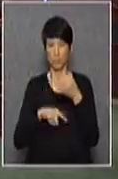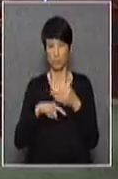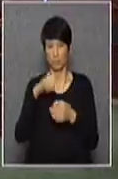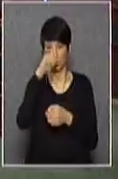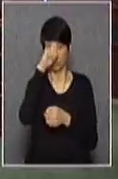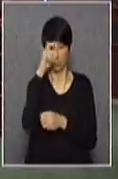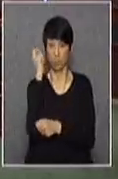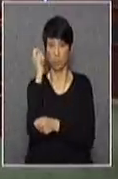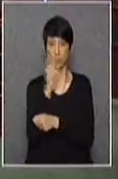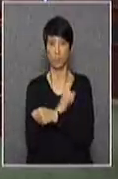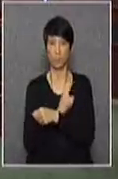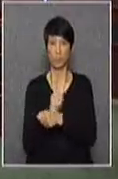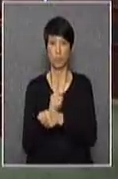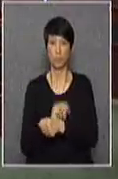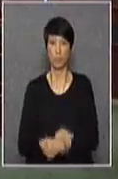決，表決鐘響1分鐘。